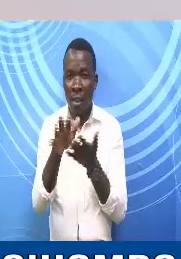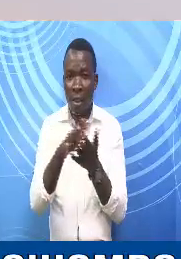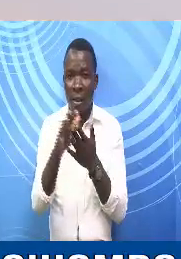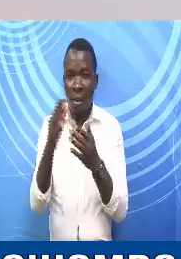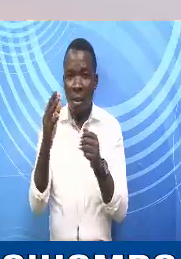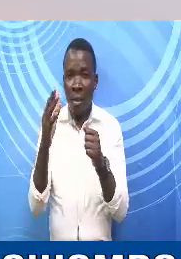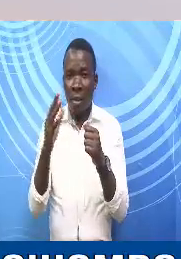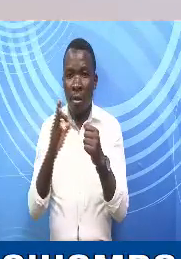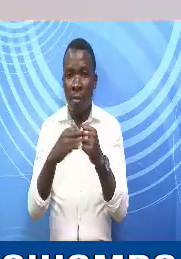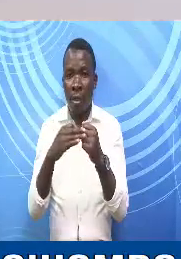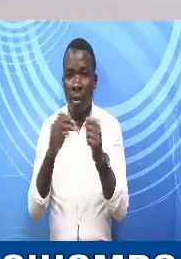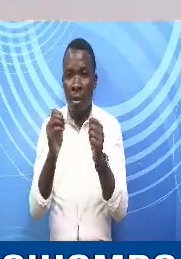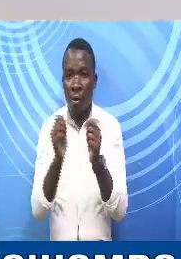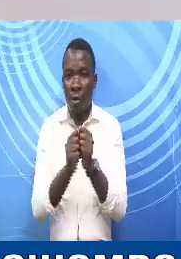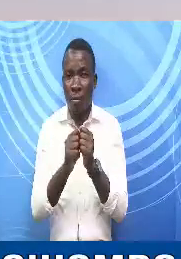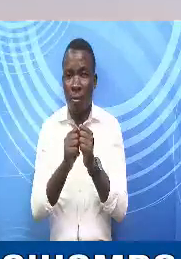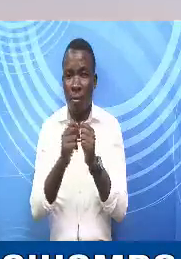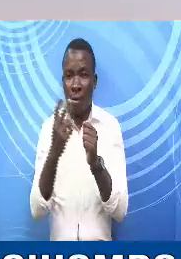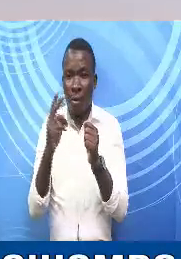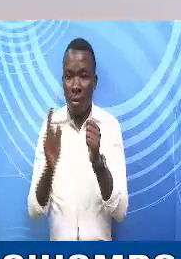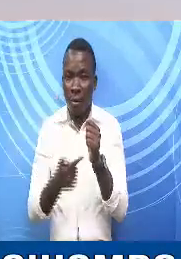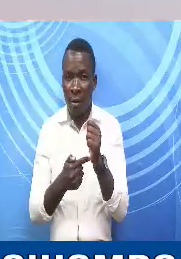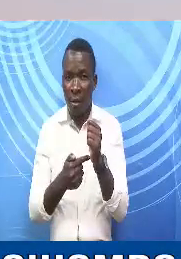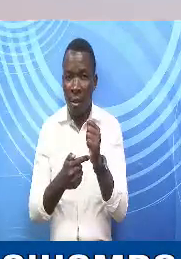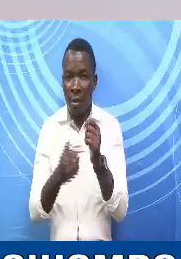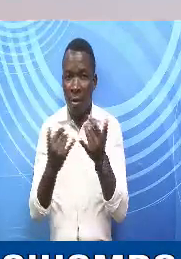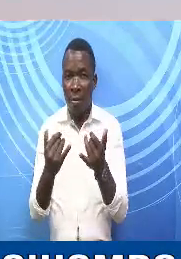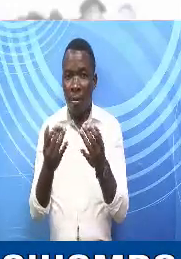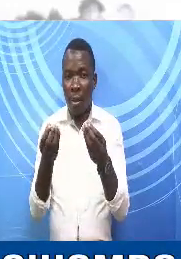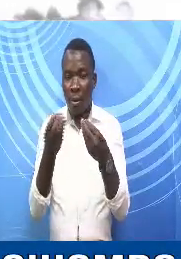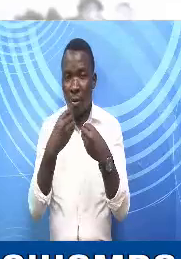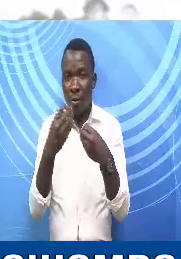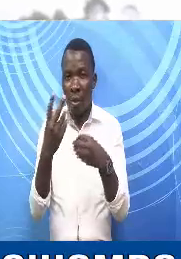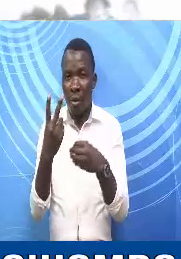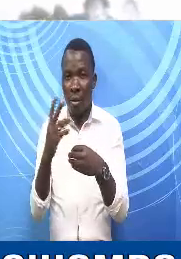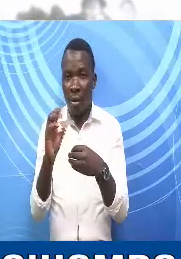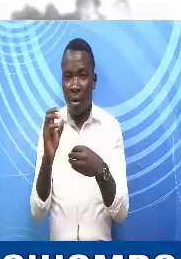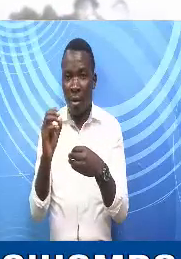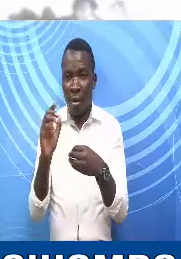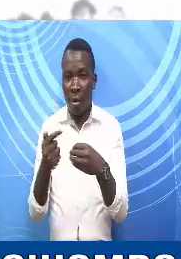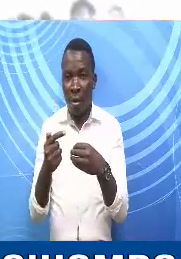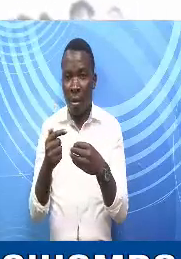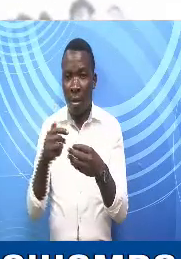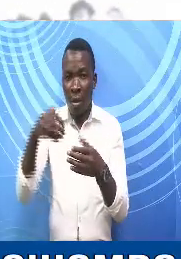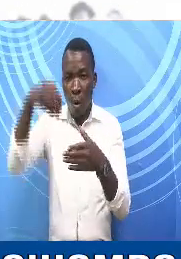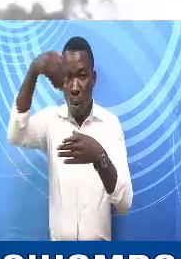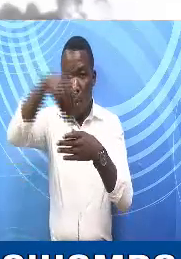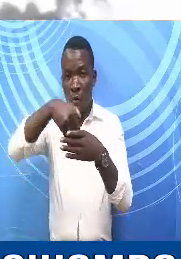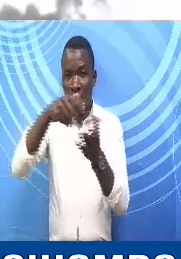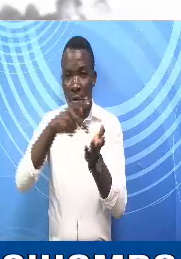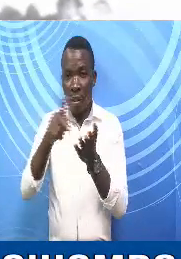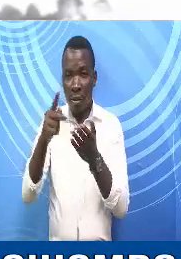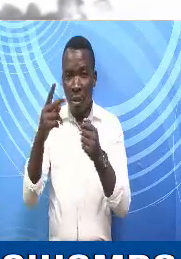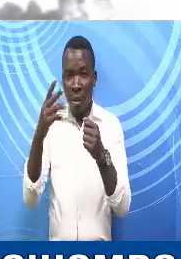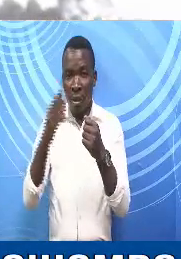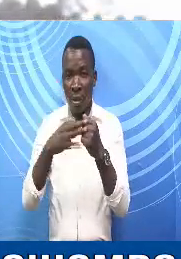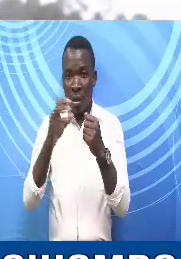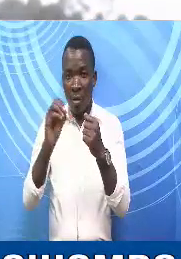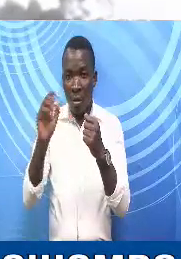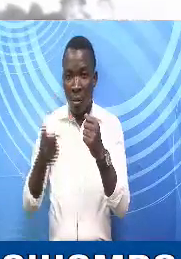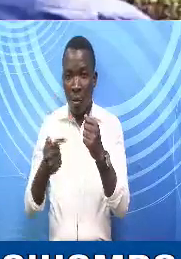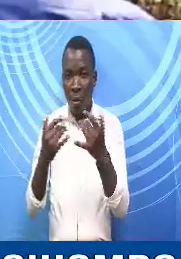ibihumbi 812 ariko ubu ngubu bari kumpa ibihumbi 200. Umufuka umwe waguraga ibihumbi 80, none uyu